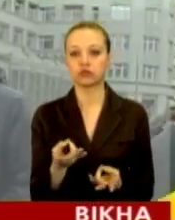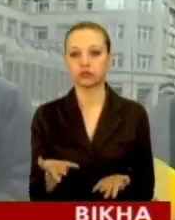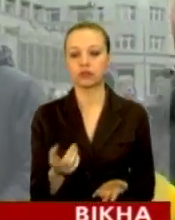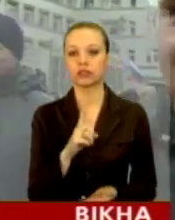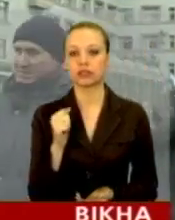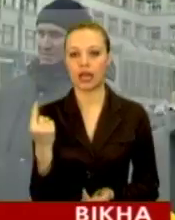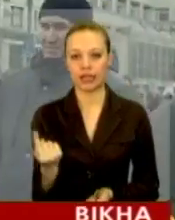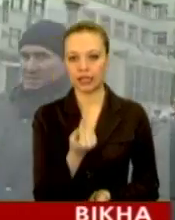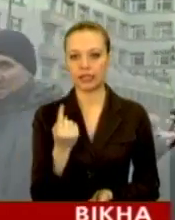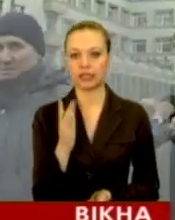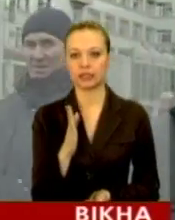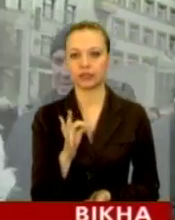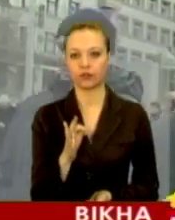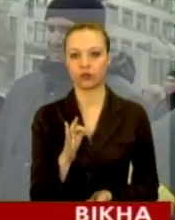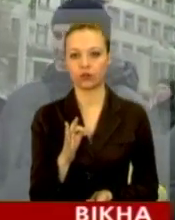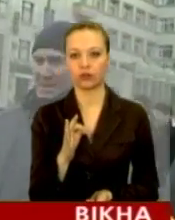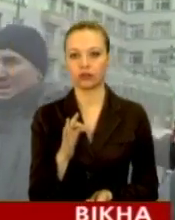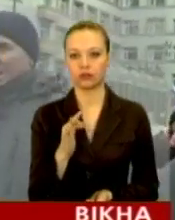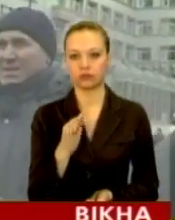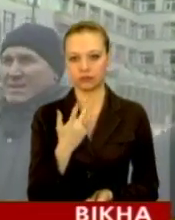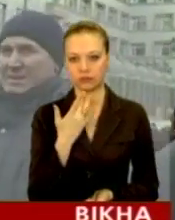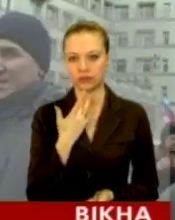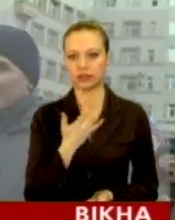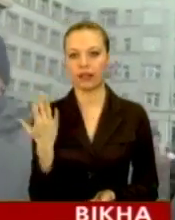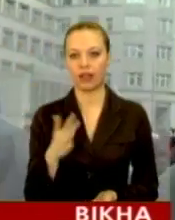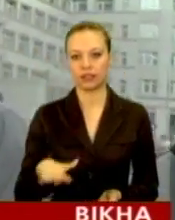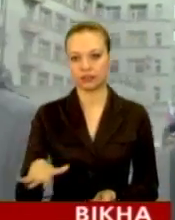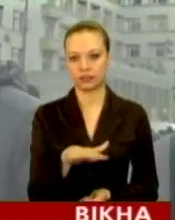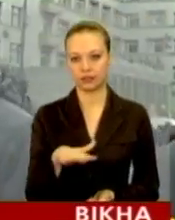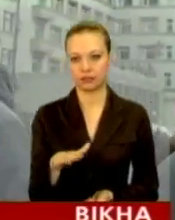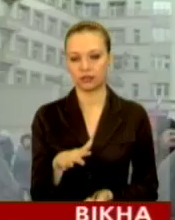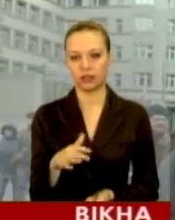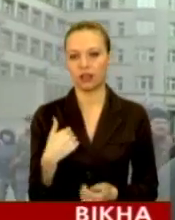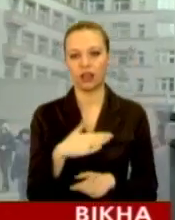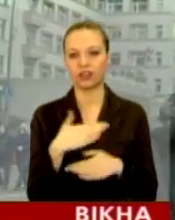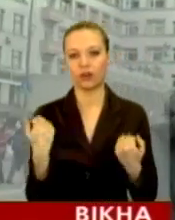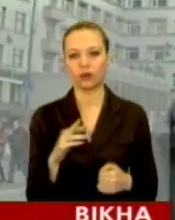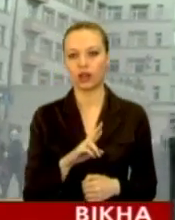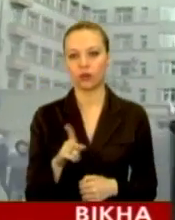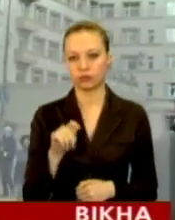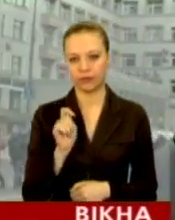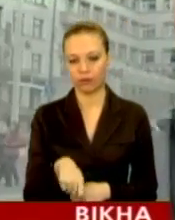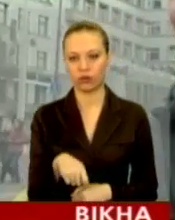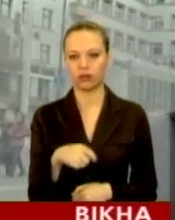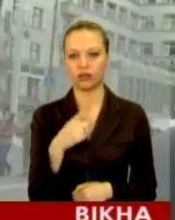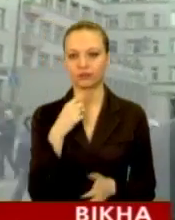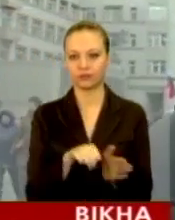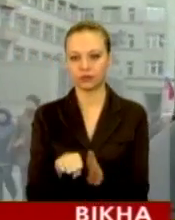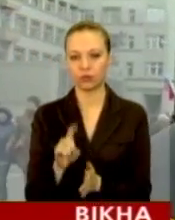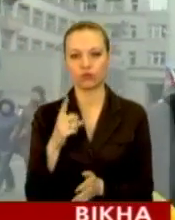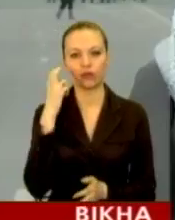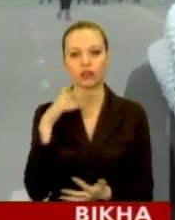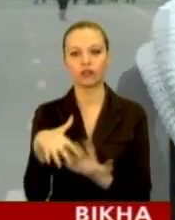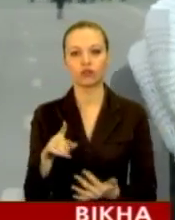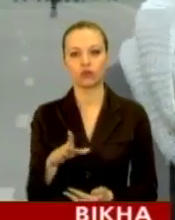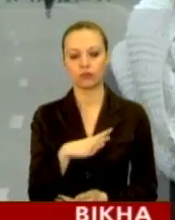за єдинство слов'янських народів. Не хотілося б війни, кровопролиття, те, що в Києві